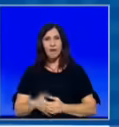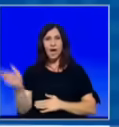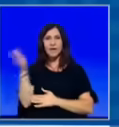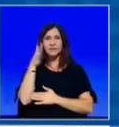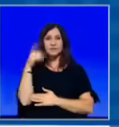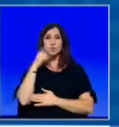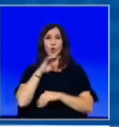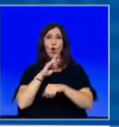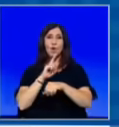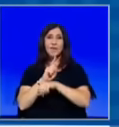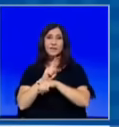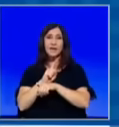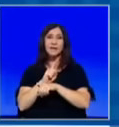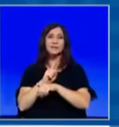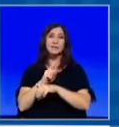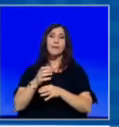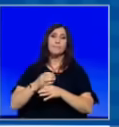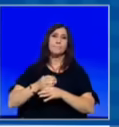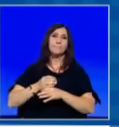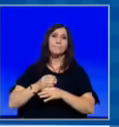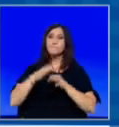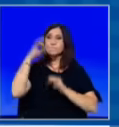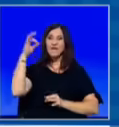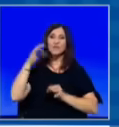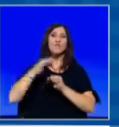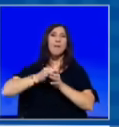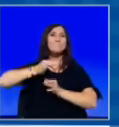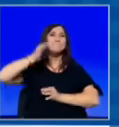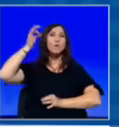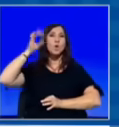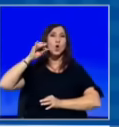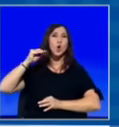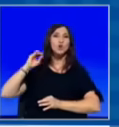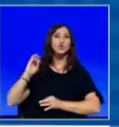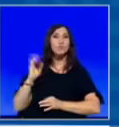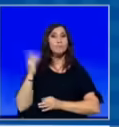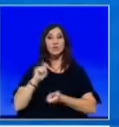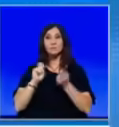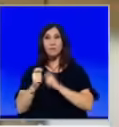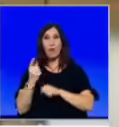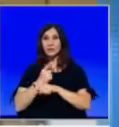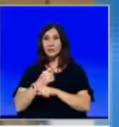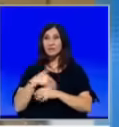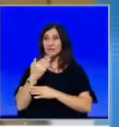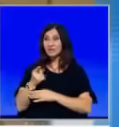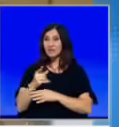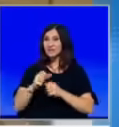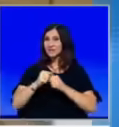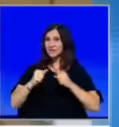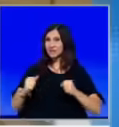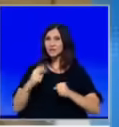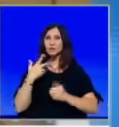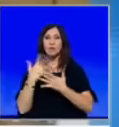Знамето на 111-метровия пилон Рожен беше сменено, но час след това се скъса отново. В социалните мрежи